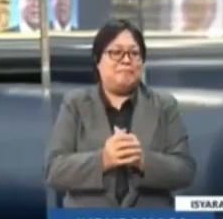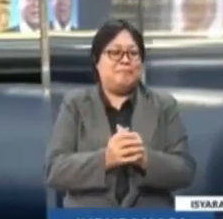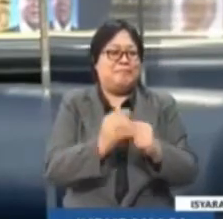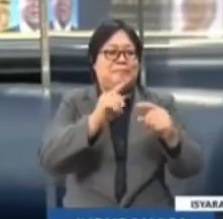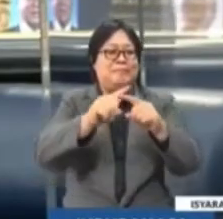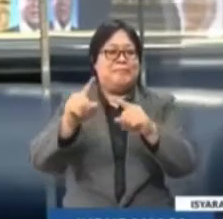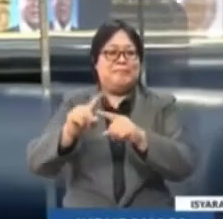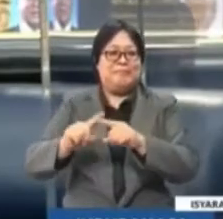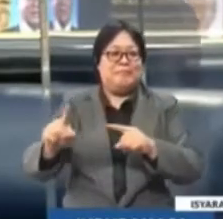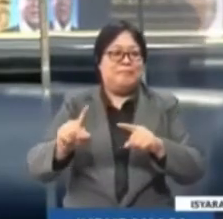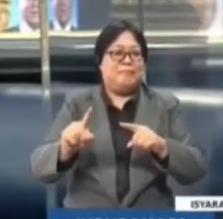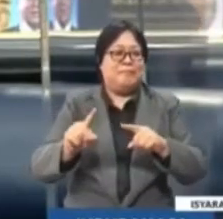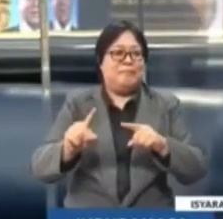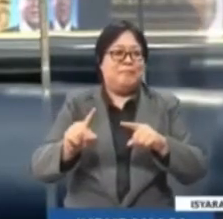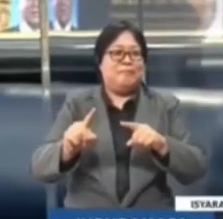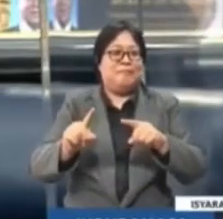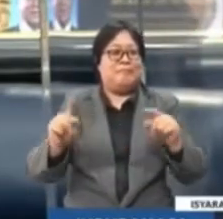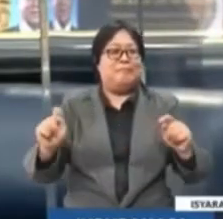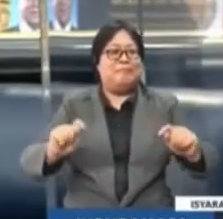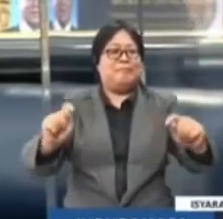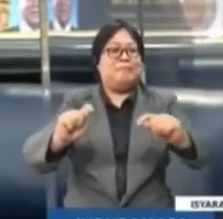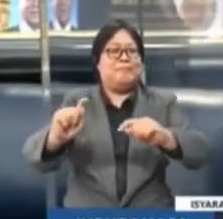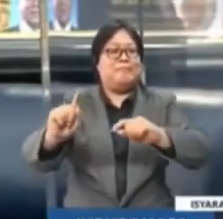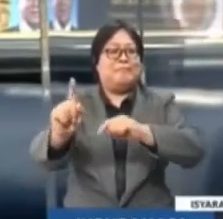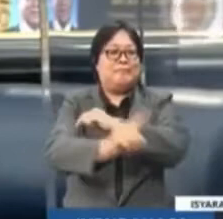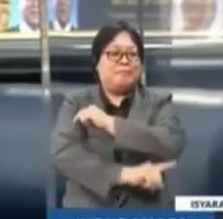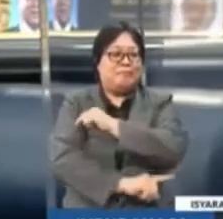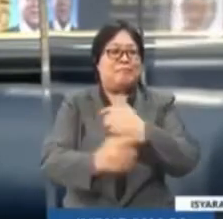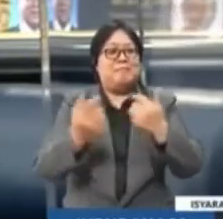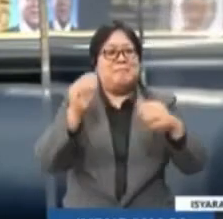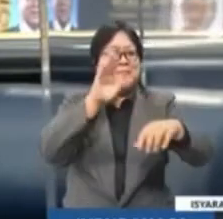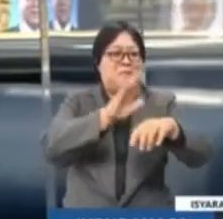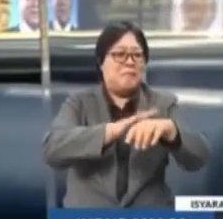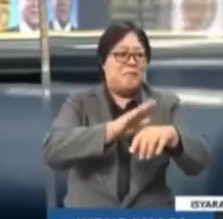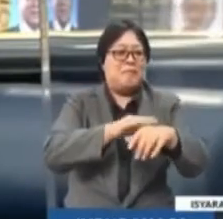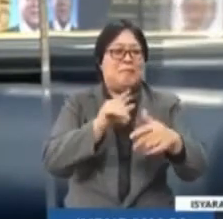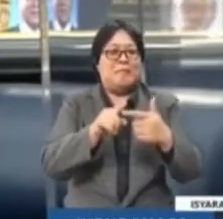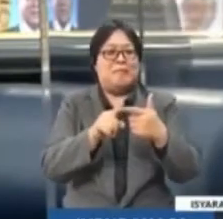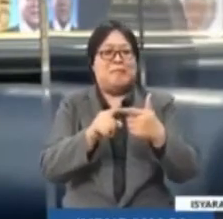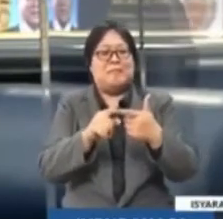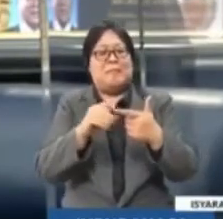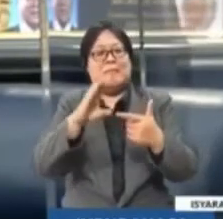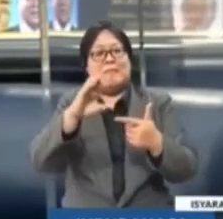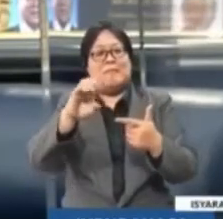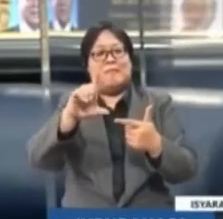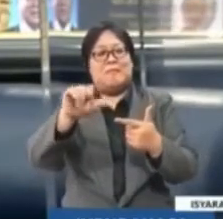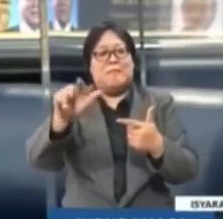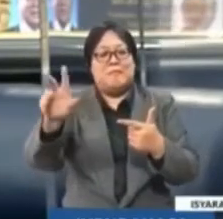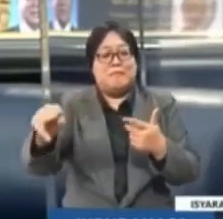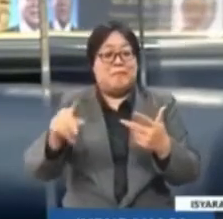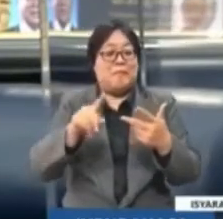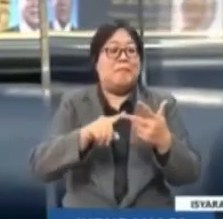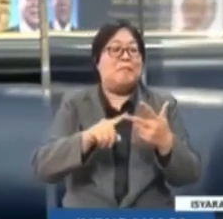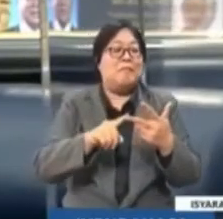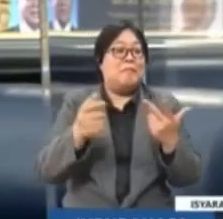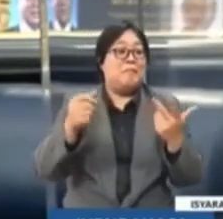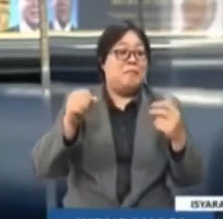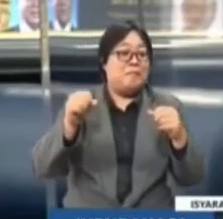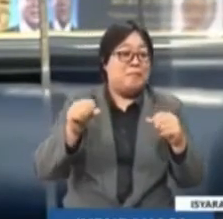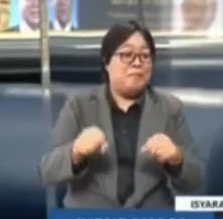jenis tindakan amaran celaan Hah Boleh